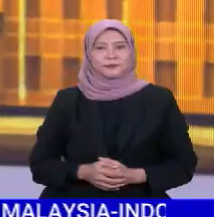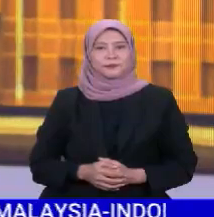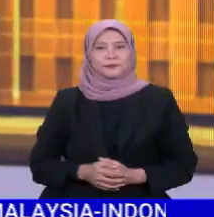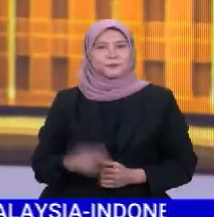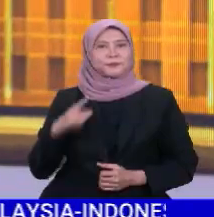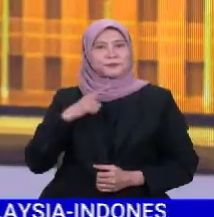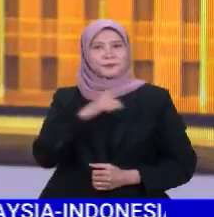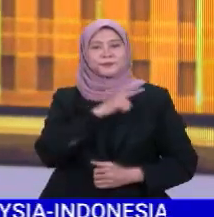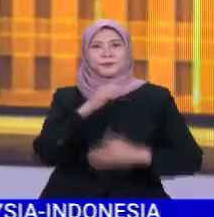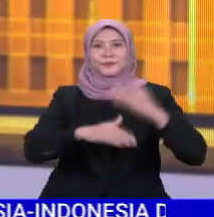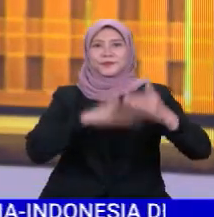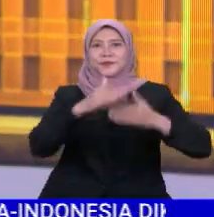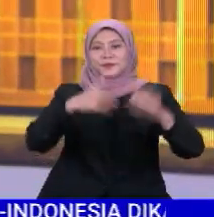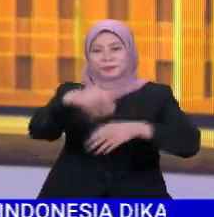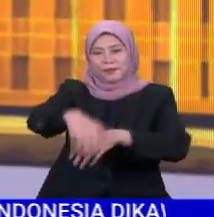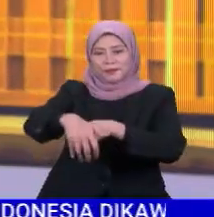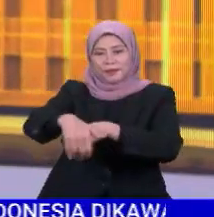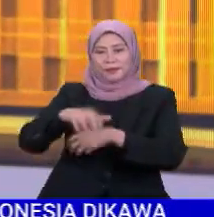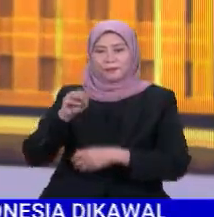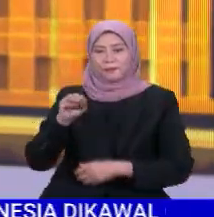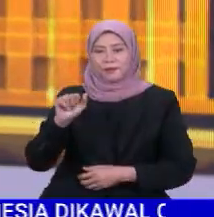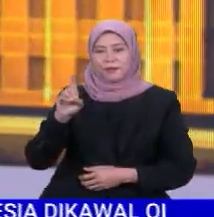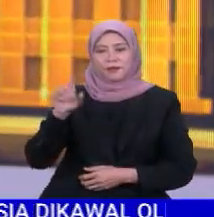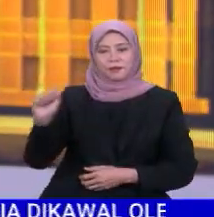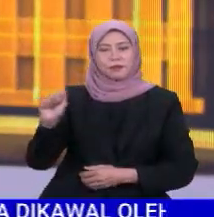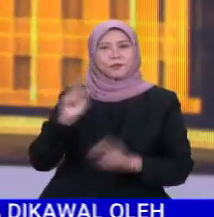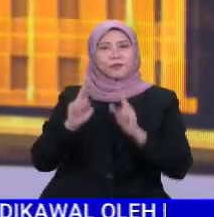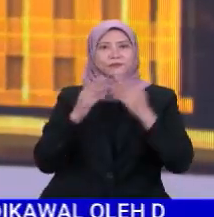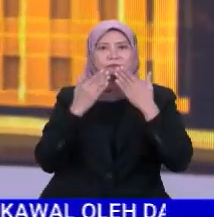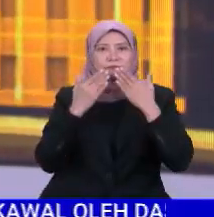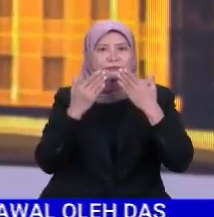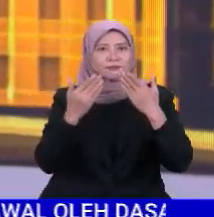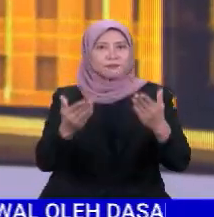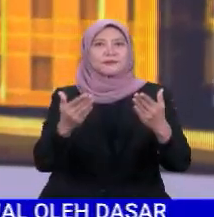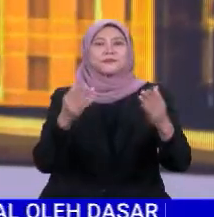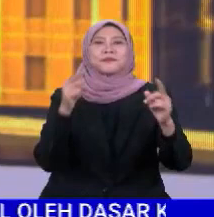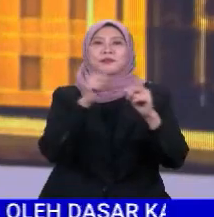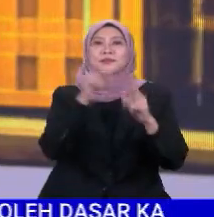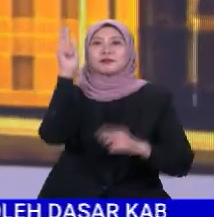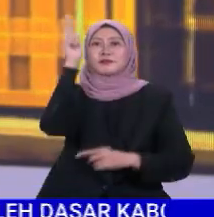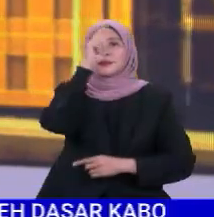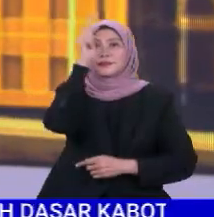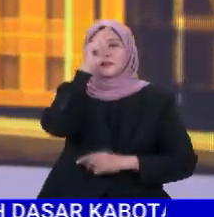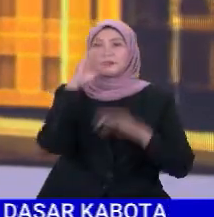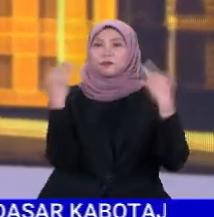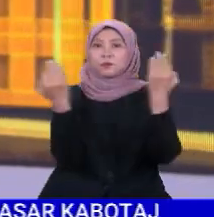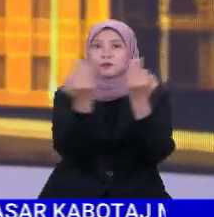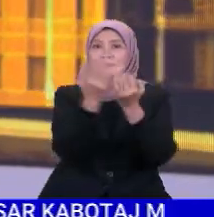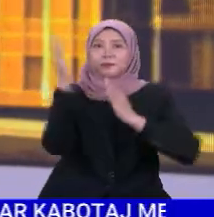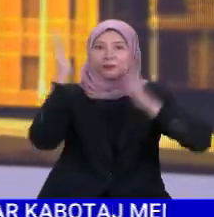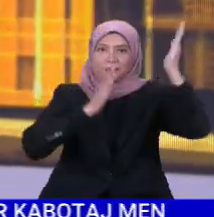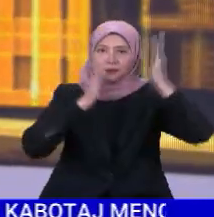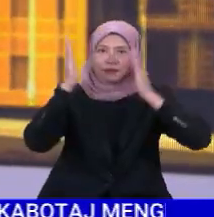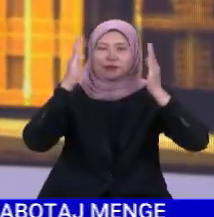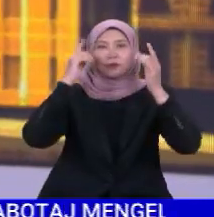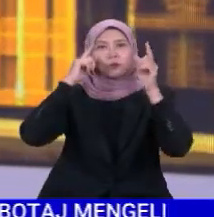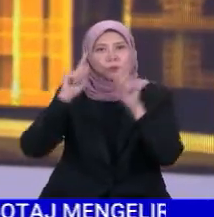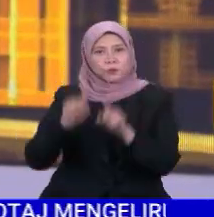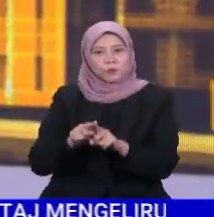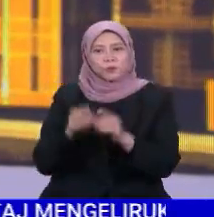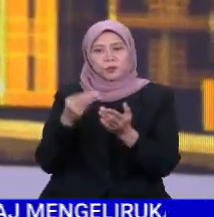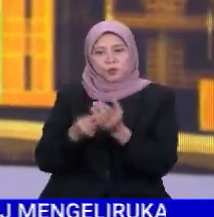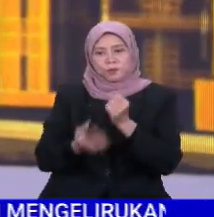Hai lembaga kemajuan pertanian model majalah mencairkan penghargaan dan terima kasih kepada kerajaan program srv7